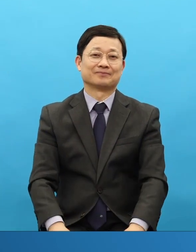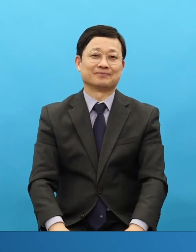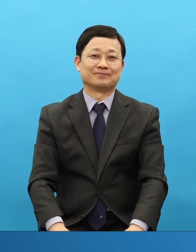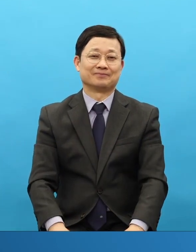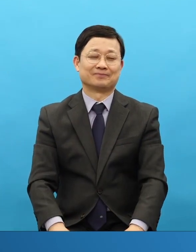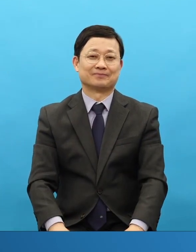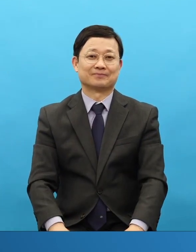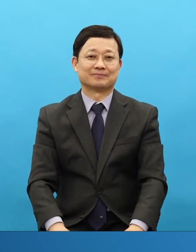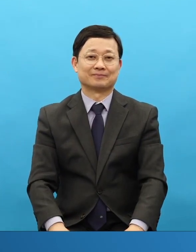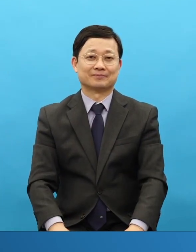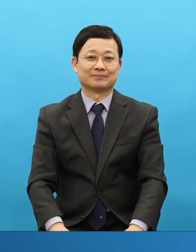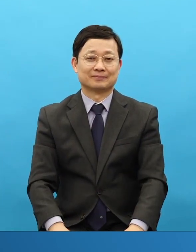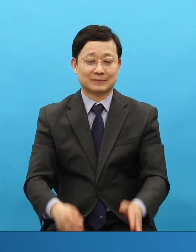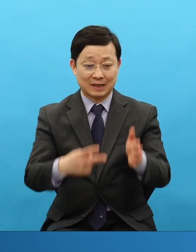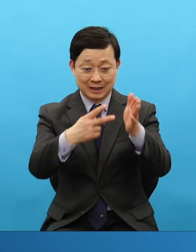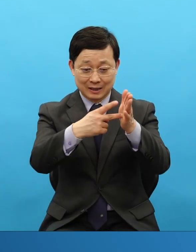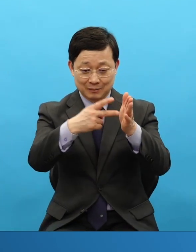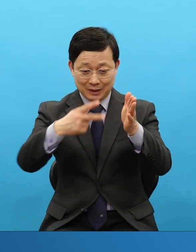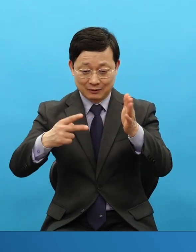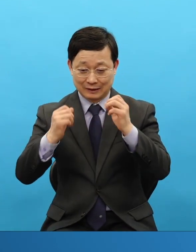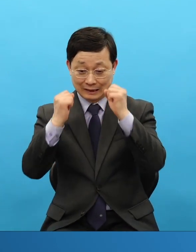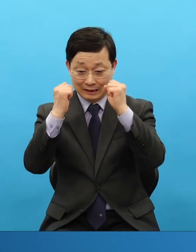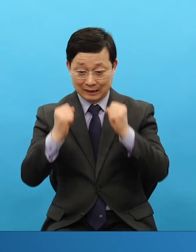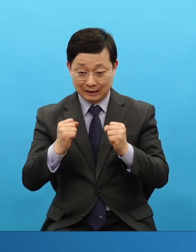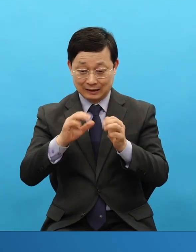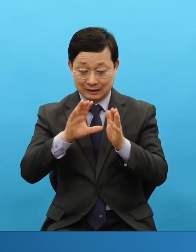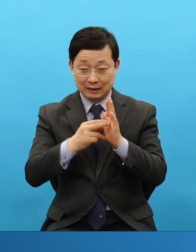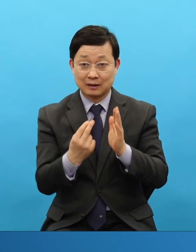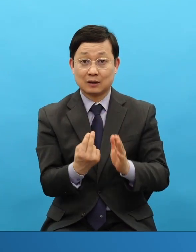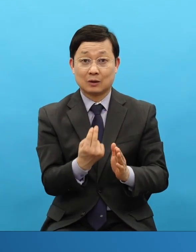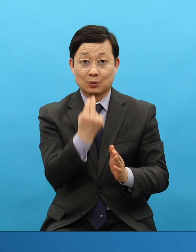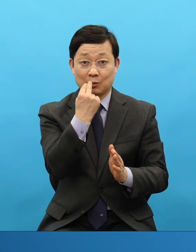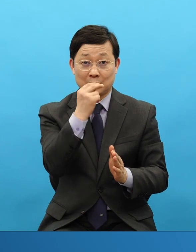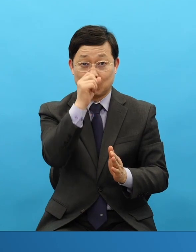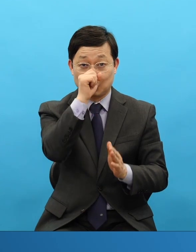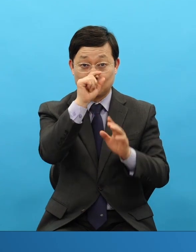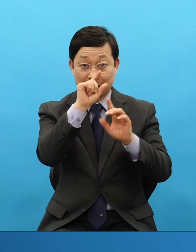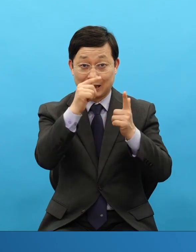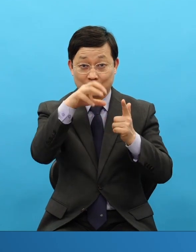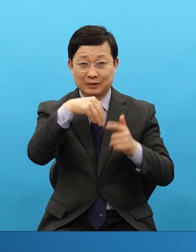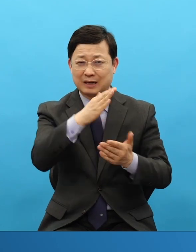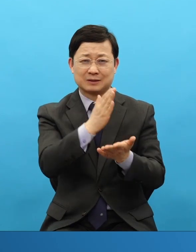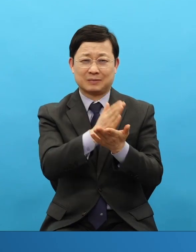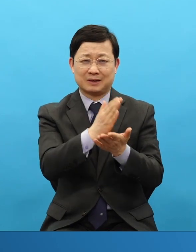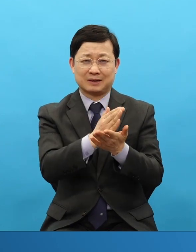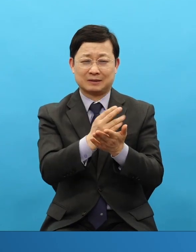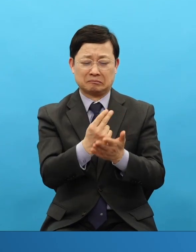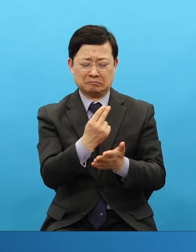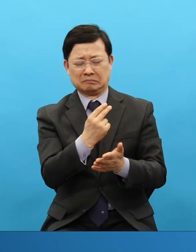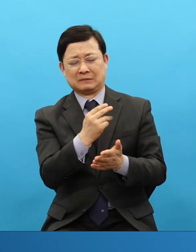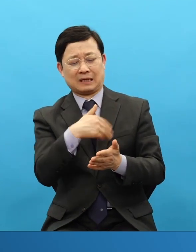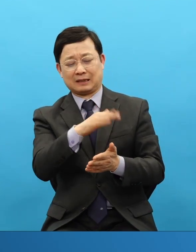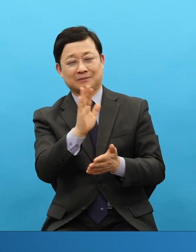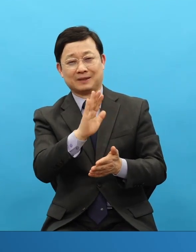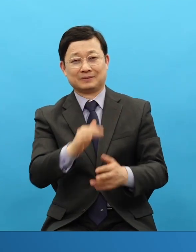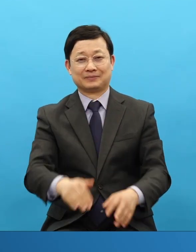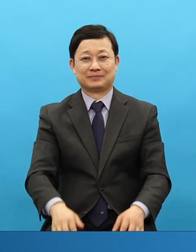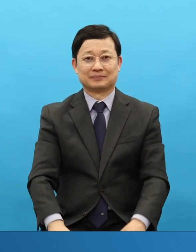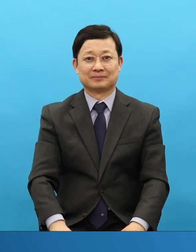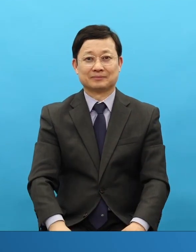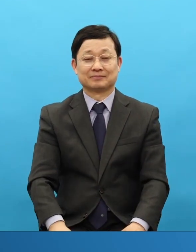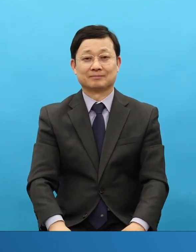3 concentrations. 바누아투 계실 때 공기 안 좋은 데는 가지 마세요. And in Vanuatu, don't go to places where the air is bad. 그러면서